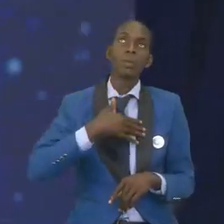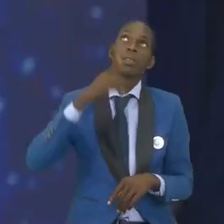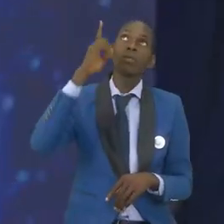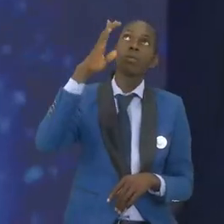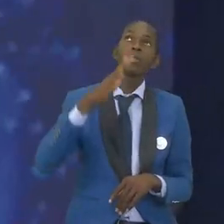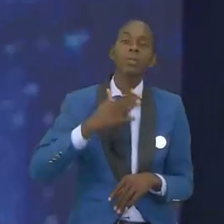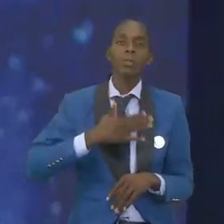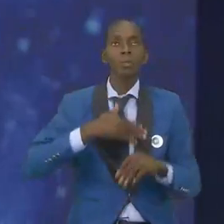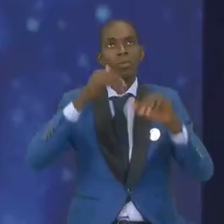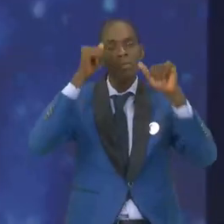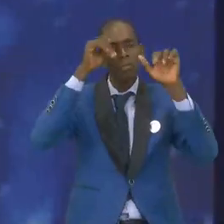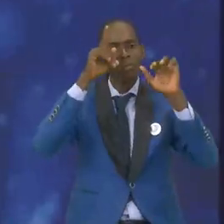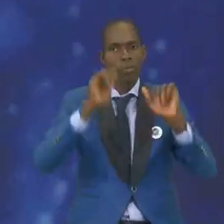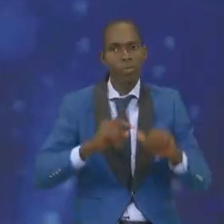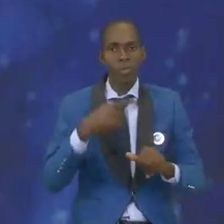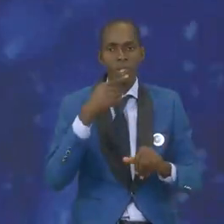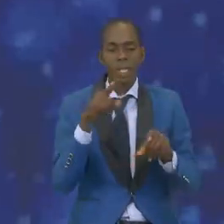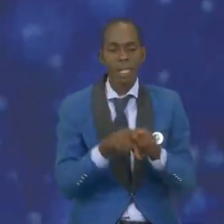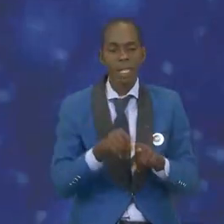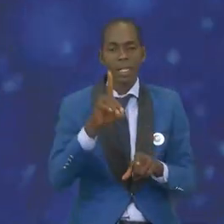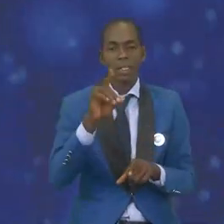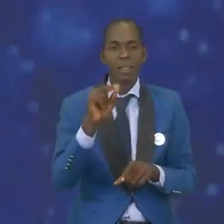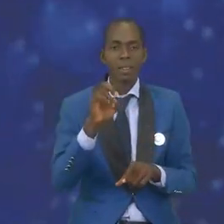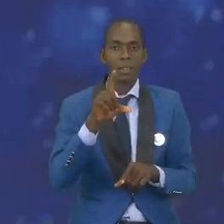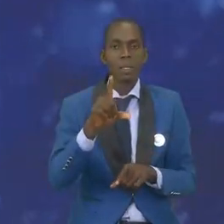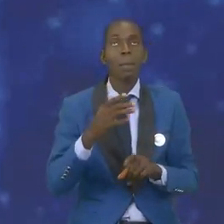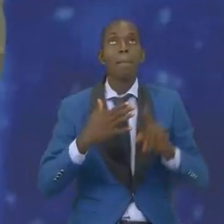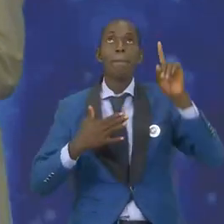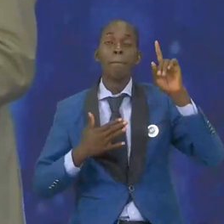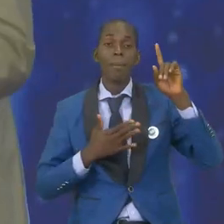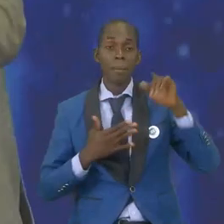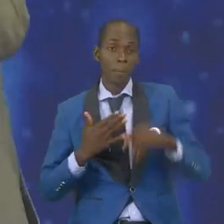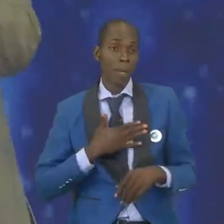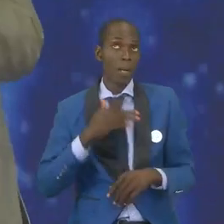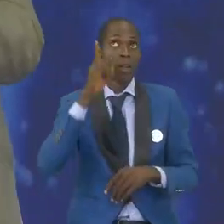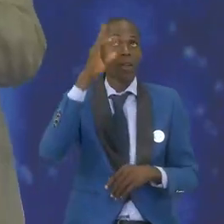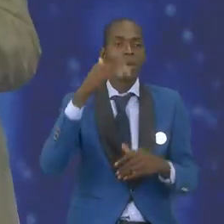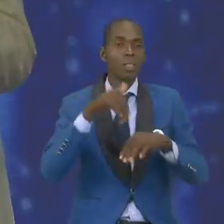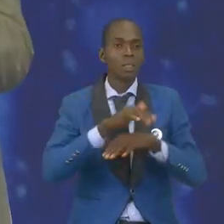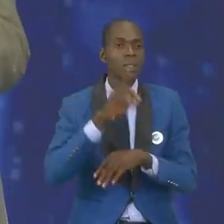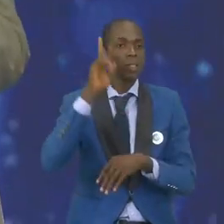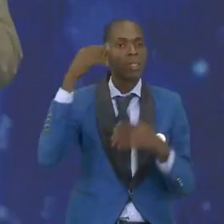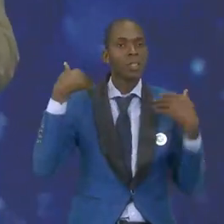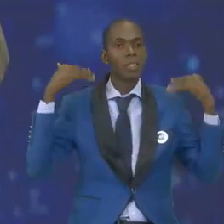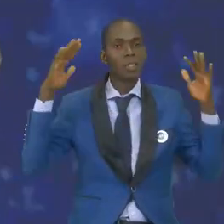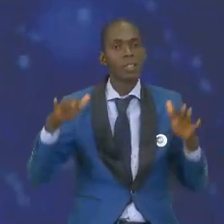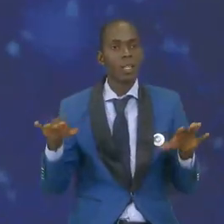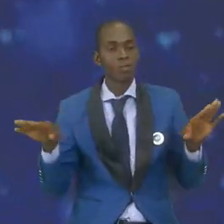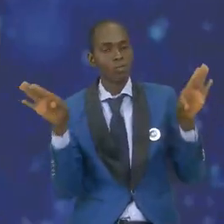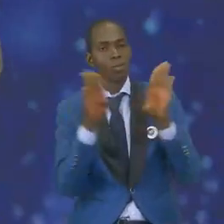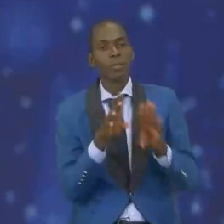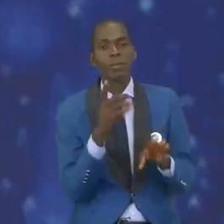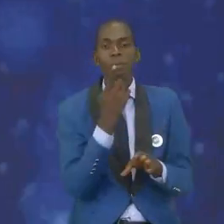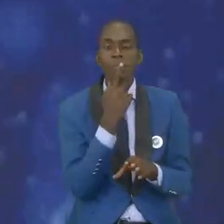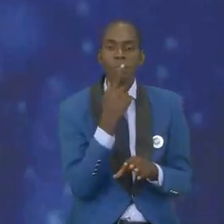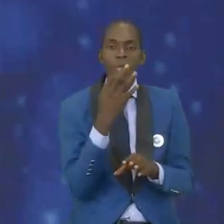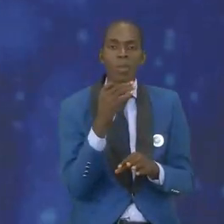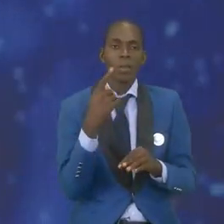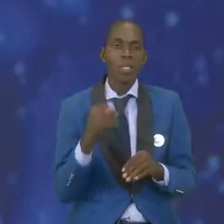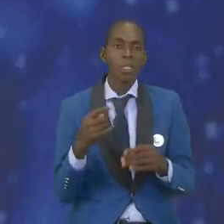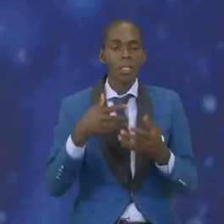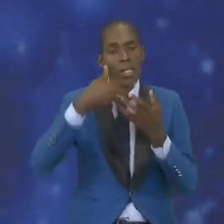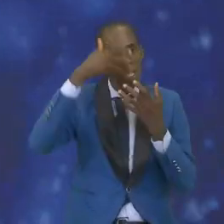peux dire, il est mon Dieu, il est mon Père. Alors tu peux dire comme Daniel, « Mon Dieu a envoyé son